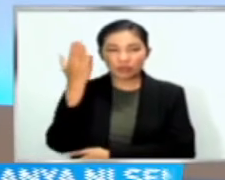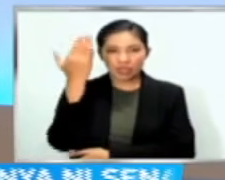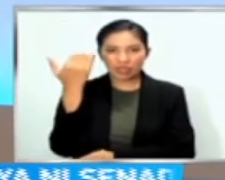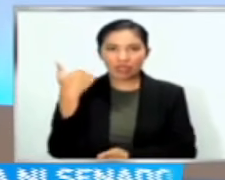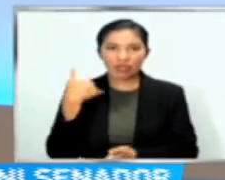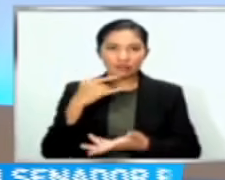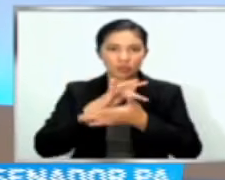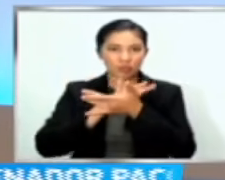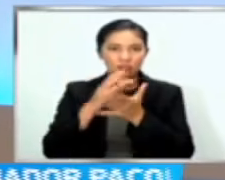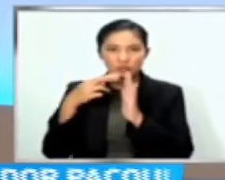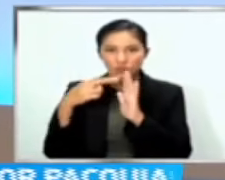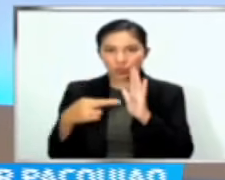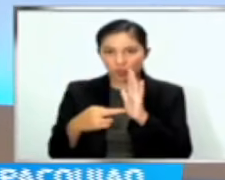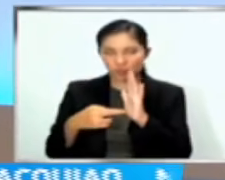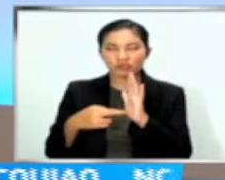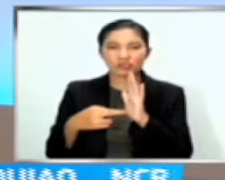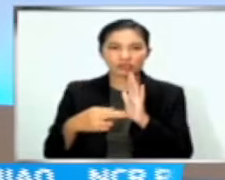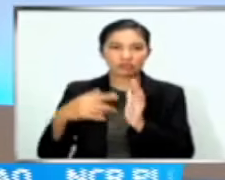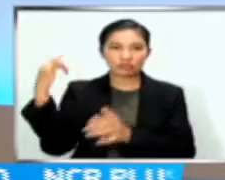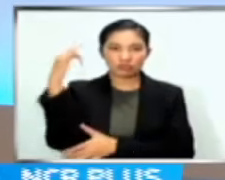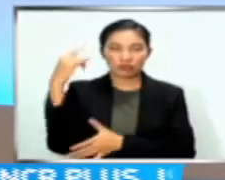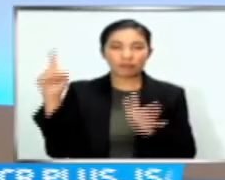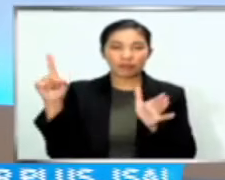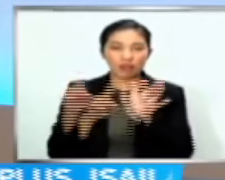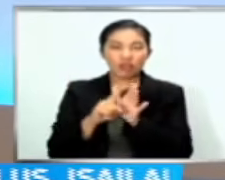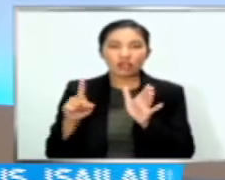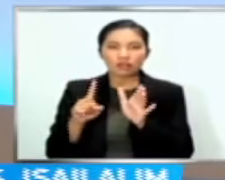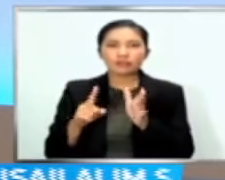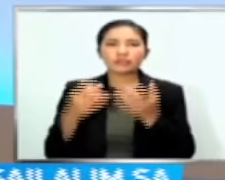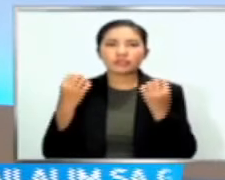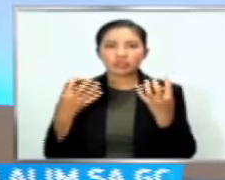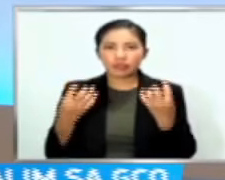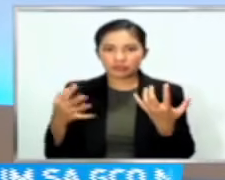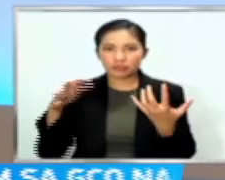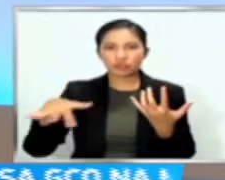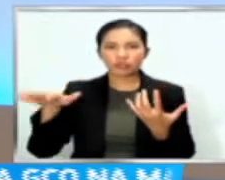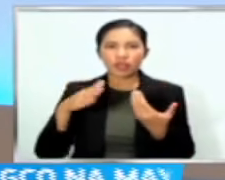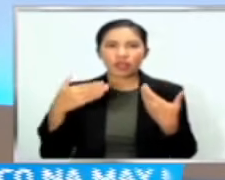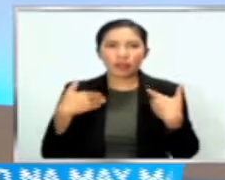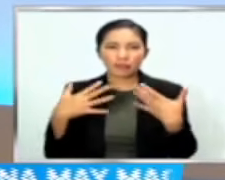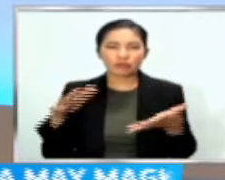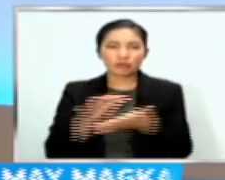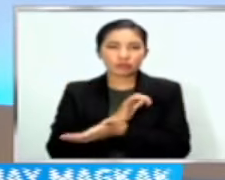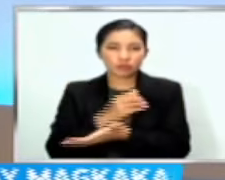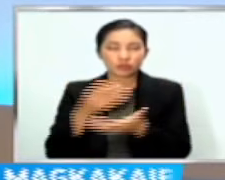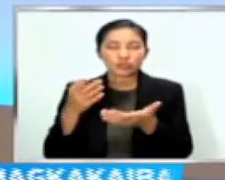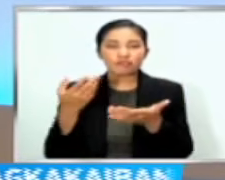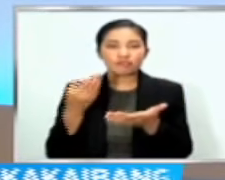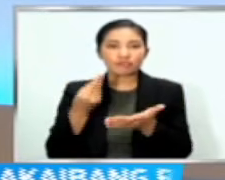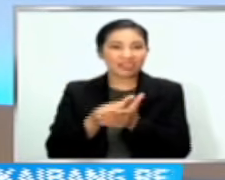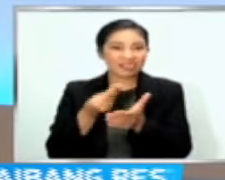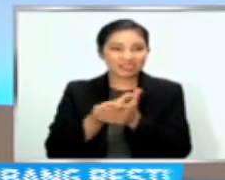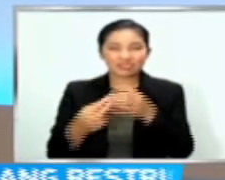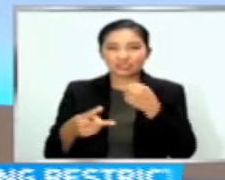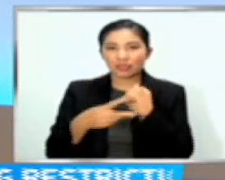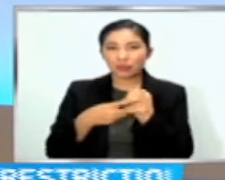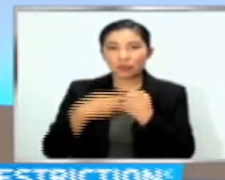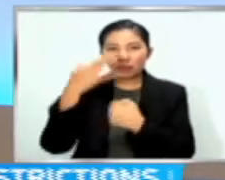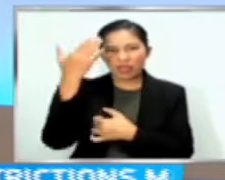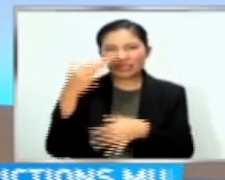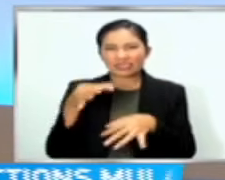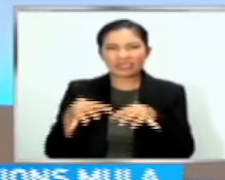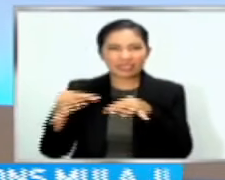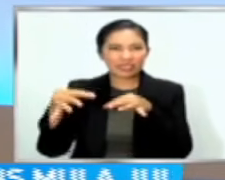sa kanila ang nauubos na ang ipon dahil sa tagal ng proseso ng repatriation. Ang sabi ng DOLE, bukas, June 30 at sa July